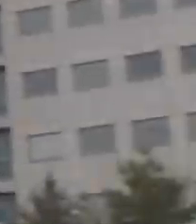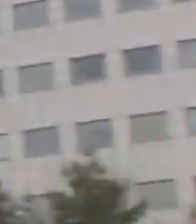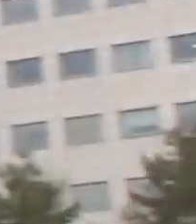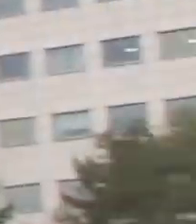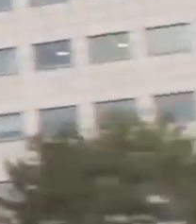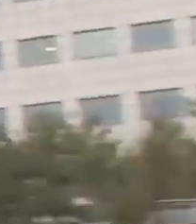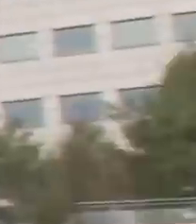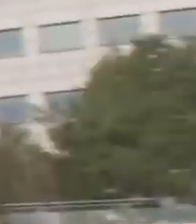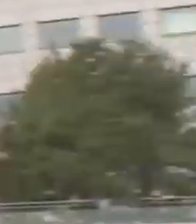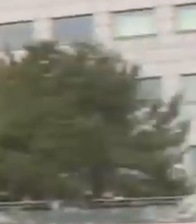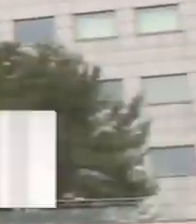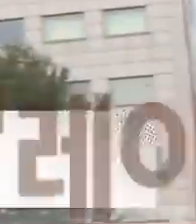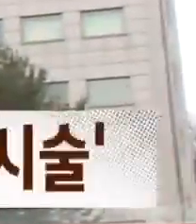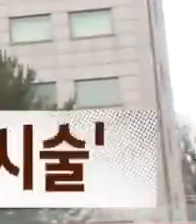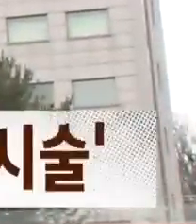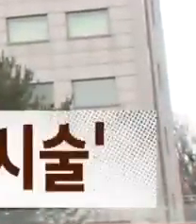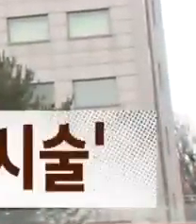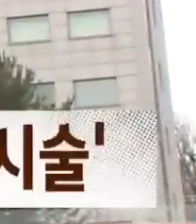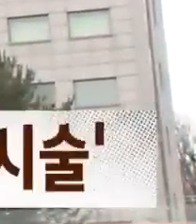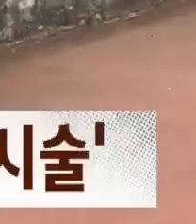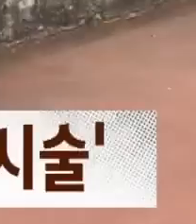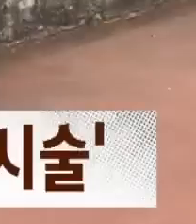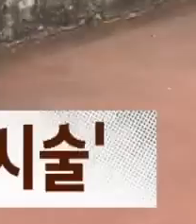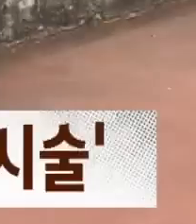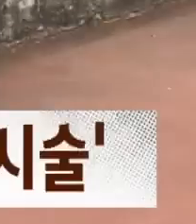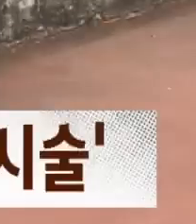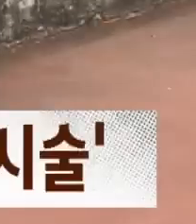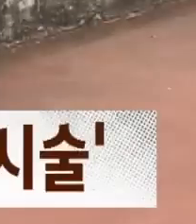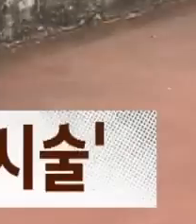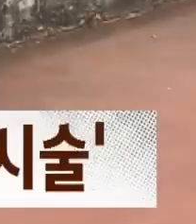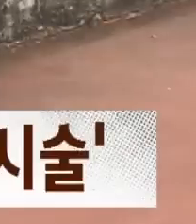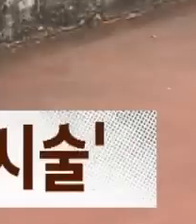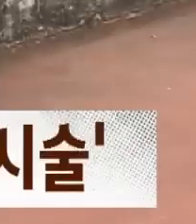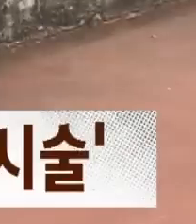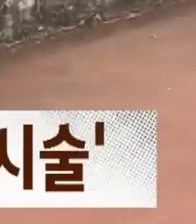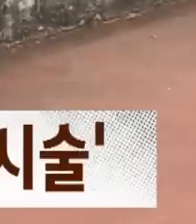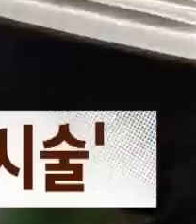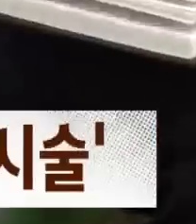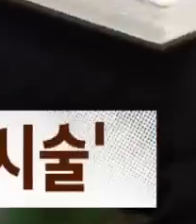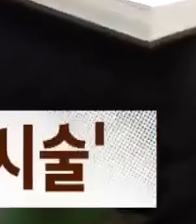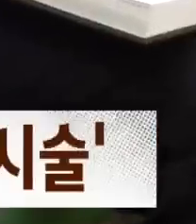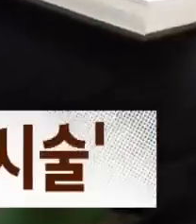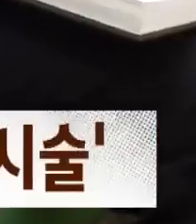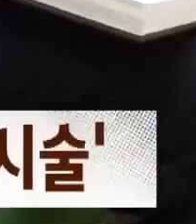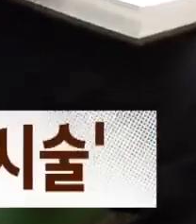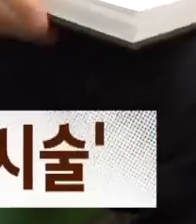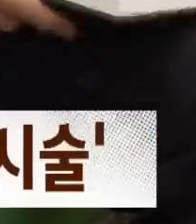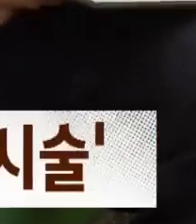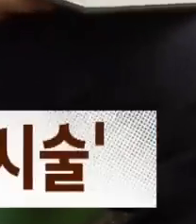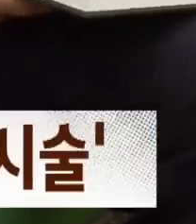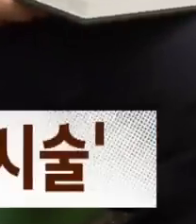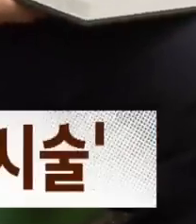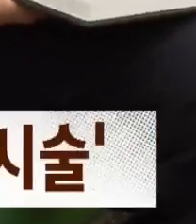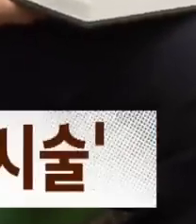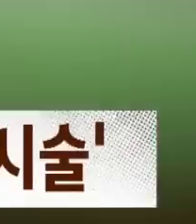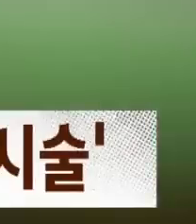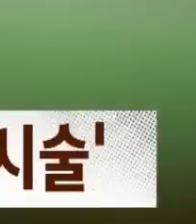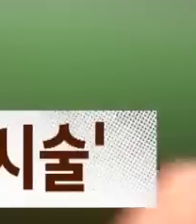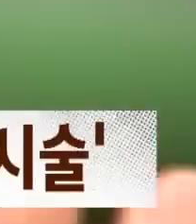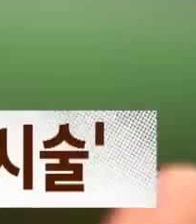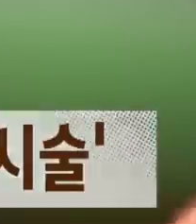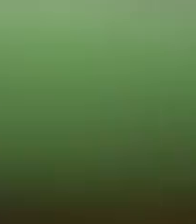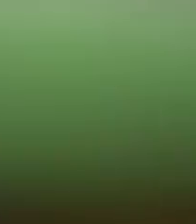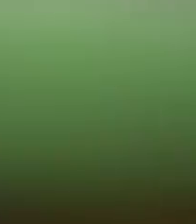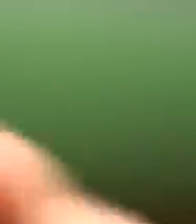한 대형 종합병원에서 황당한 의료사고가 일어났습니다. 왼쪽 눈이 아파서 온 환자한테 오른쪽 눈에